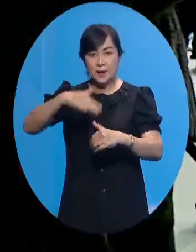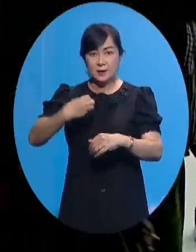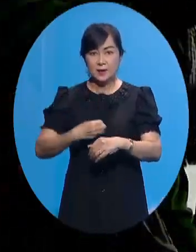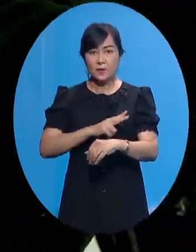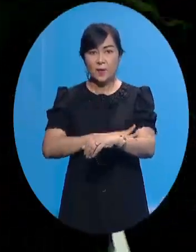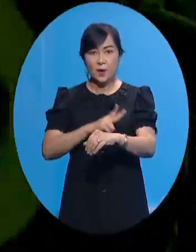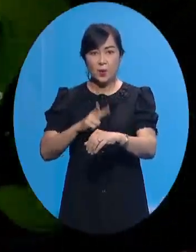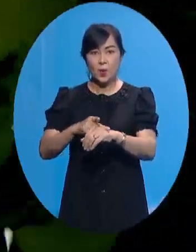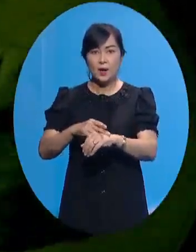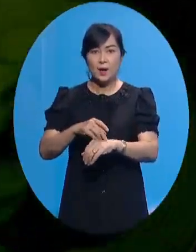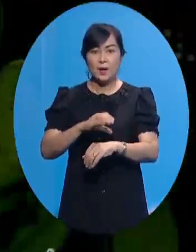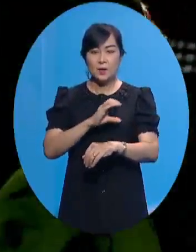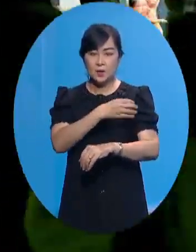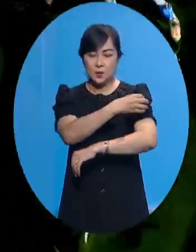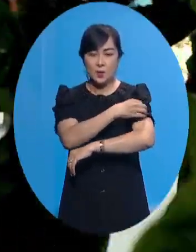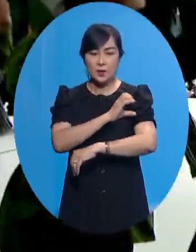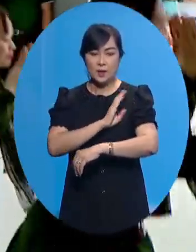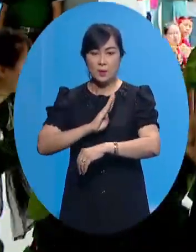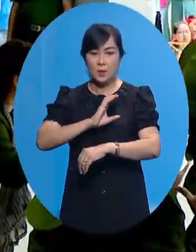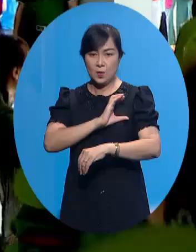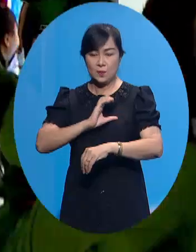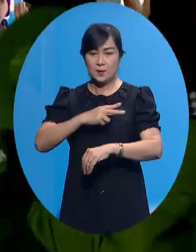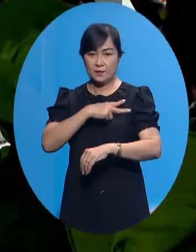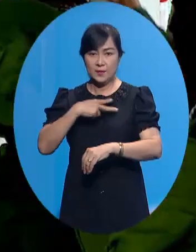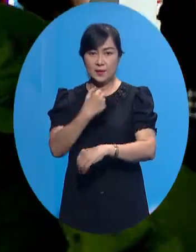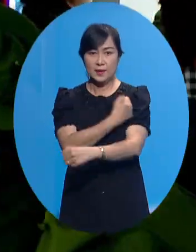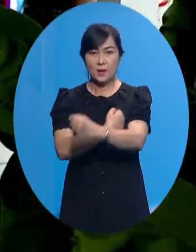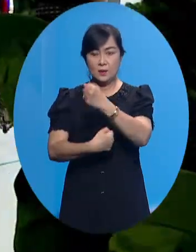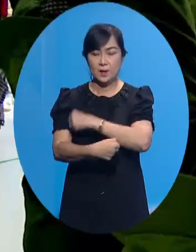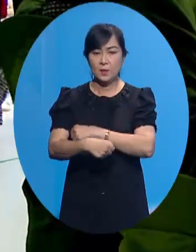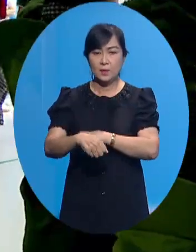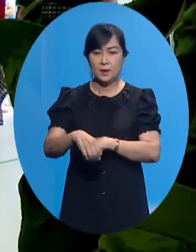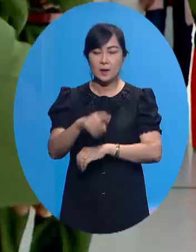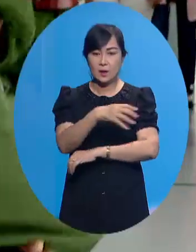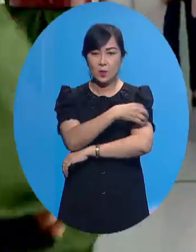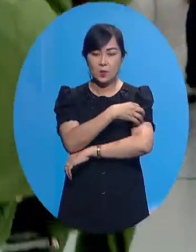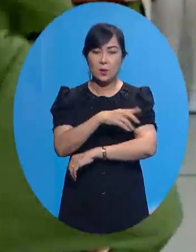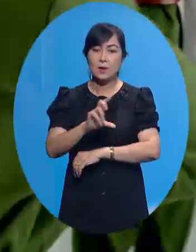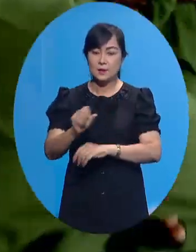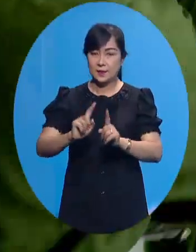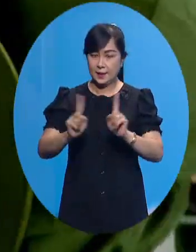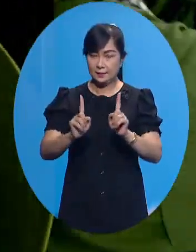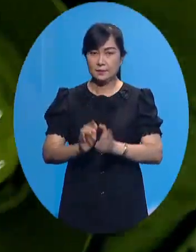cao đời sống văn hóa của đoàn viên cán bộ công chức công nhân viên chức lao động tại các công đoàn cơ sở